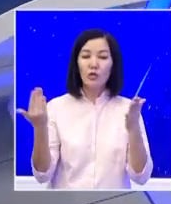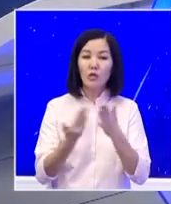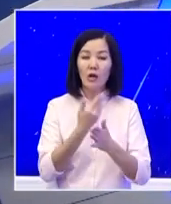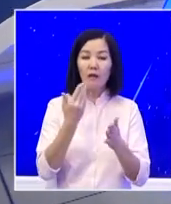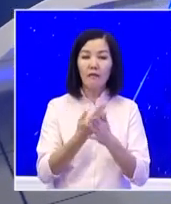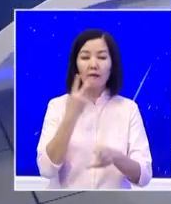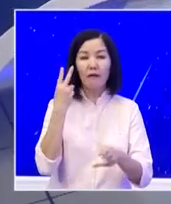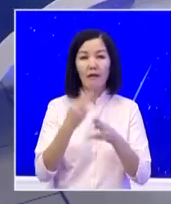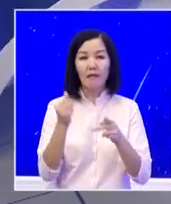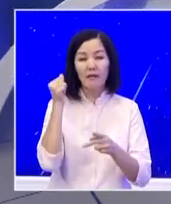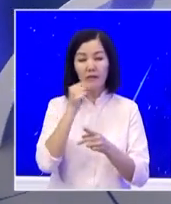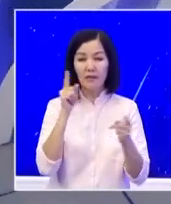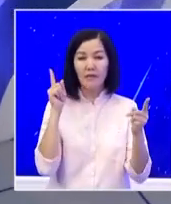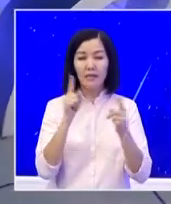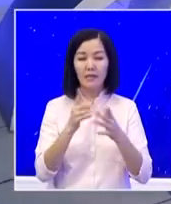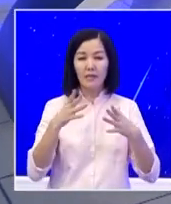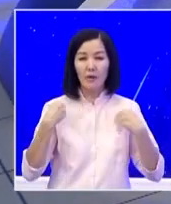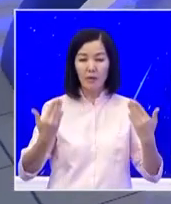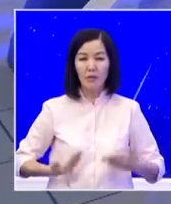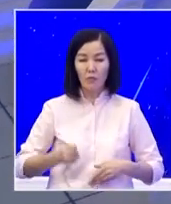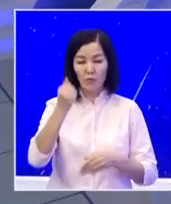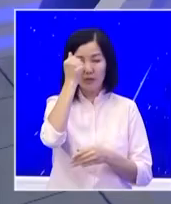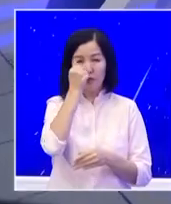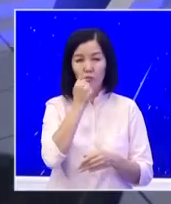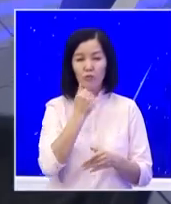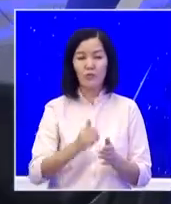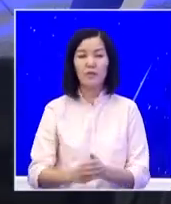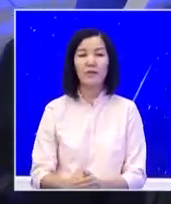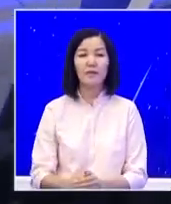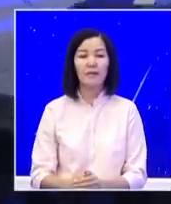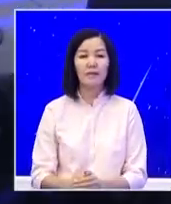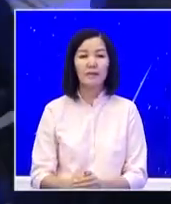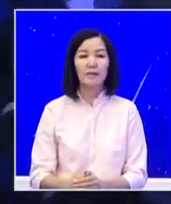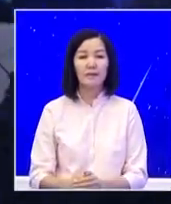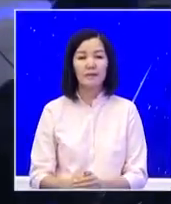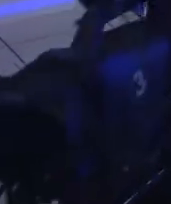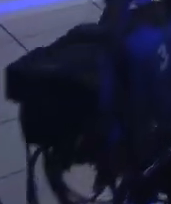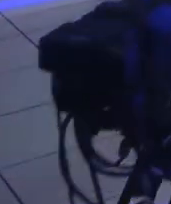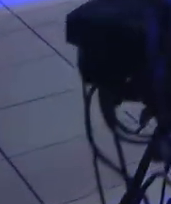келіп түскен ақпараттар легі осындай болды. Біз өздеріңізбен ертеңге дейін қоштасамыз. Сау болыңыздар.